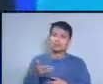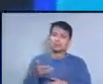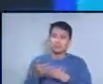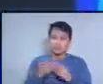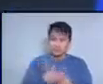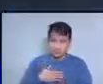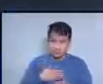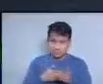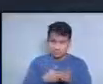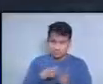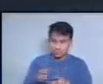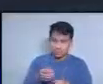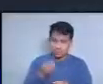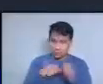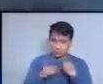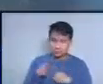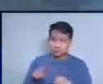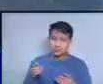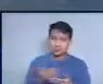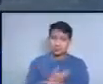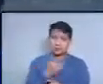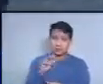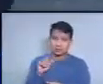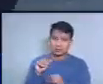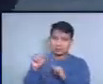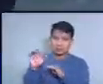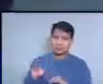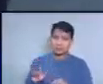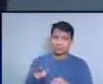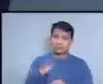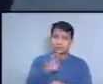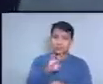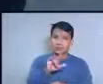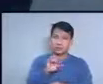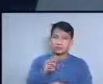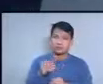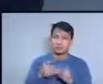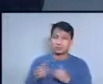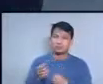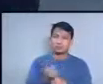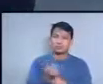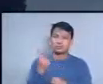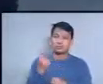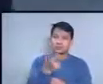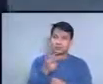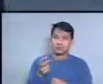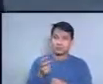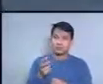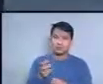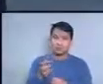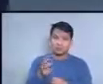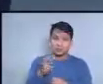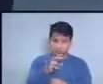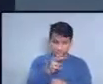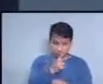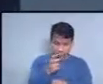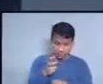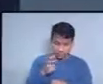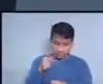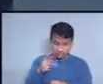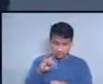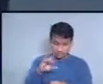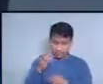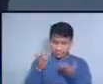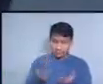Pasintabi naman po sa mga kumakain ha, nasa bat sa My New Antipolo Market sa Blooming Treat, itong higit 200 kilo ng